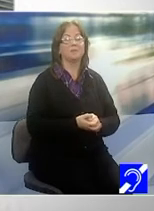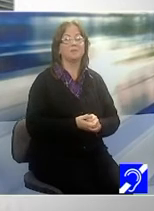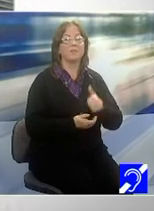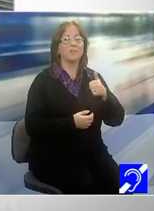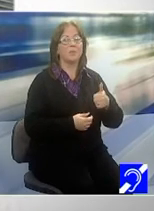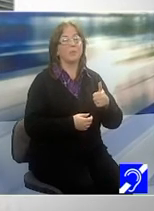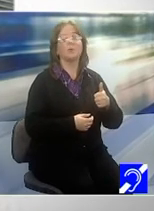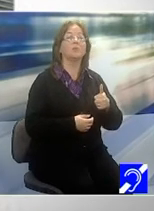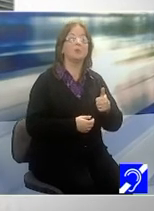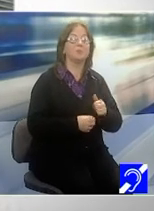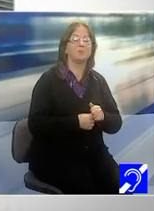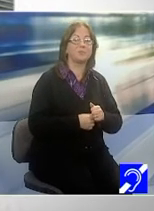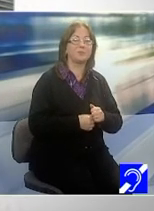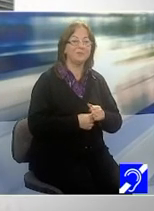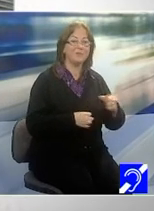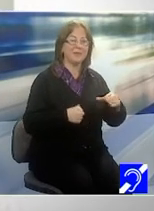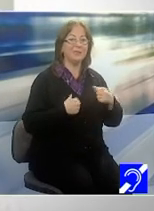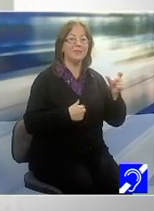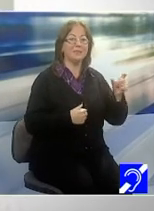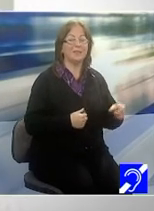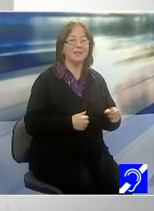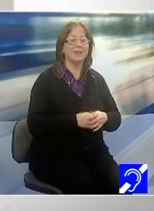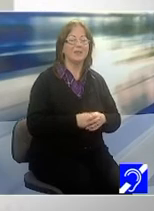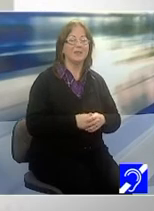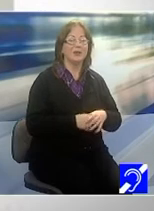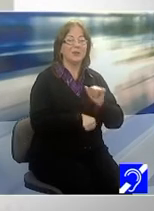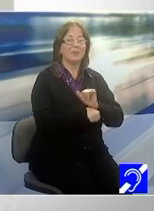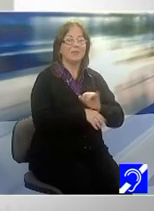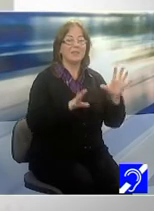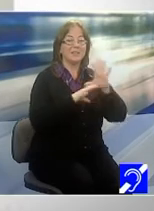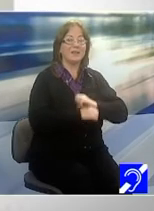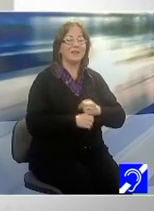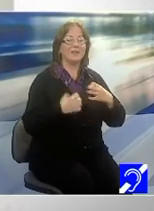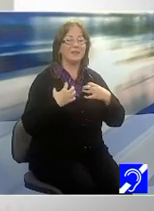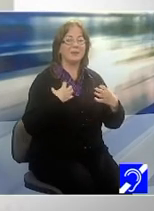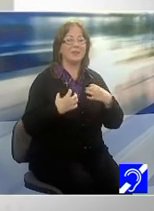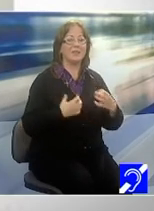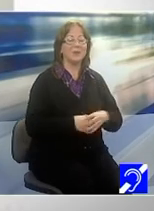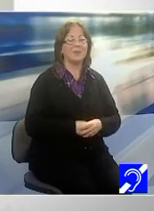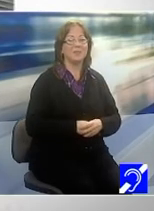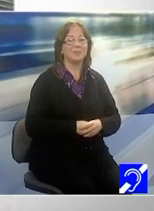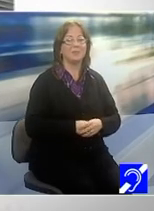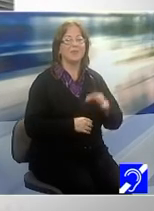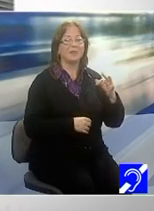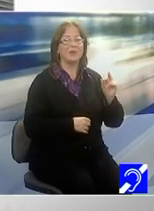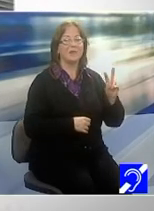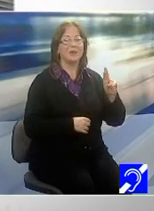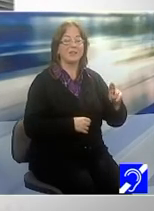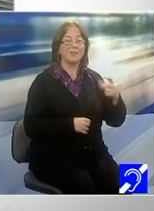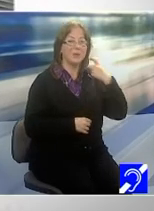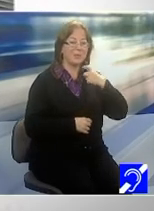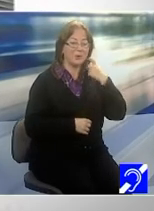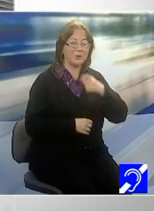ne-au încântat duminică seara sufletele. Bună ziua! Bună seara! Bine ați venit la TVR Cluj. Bună ziua! Cum